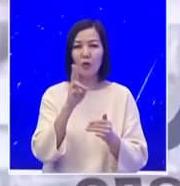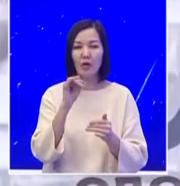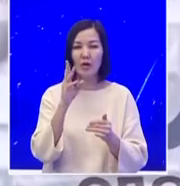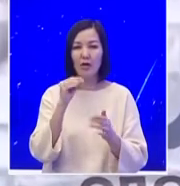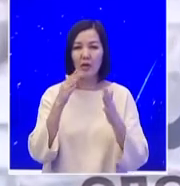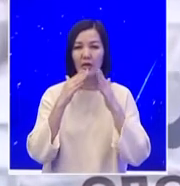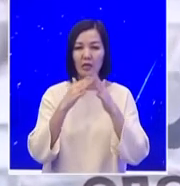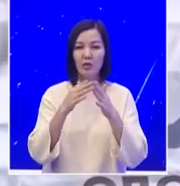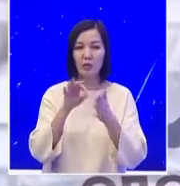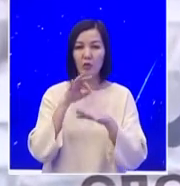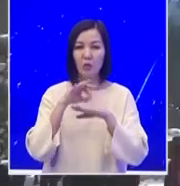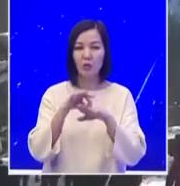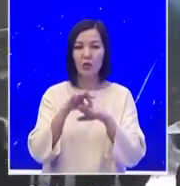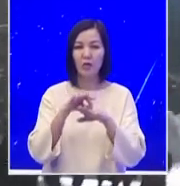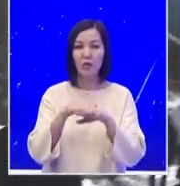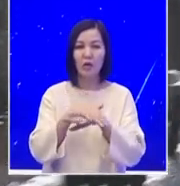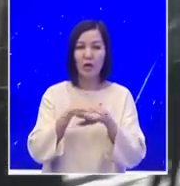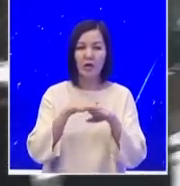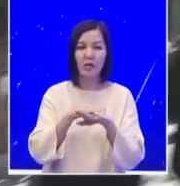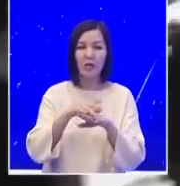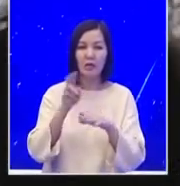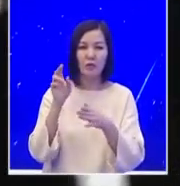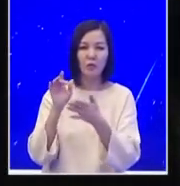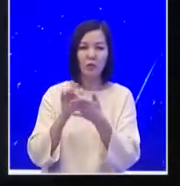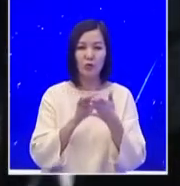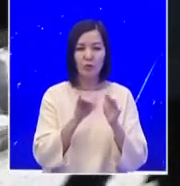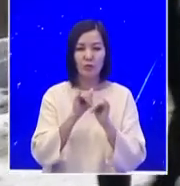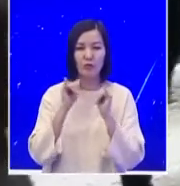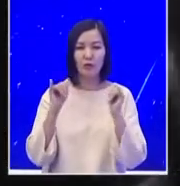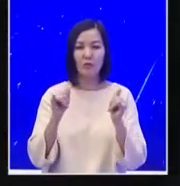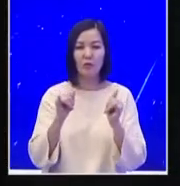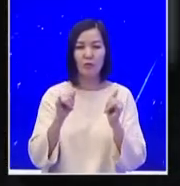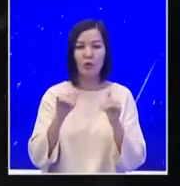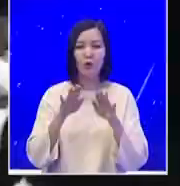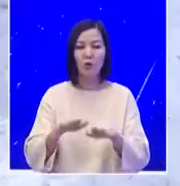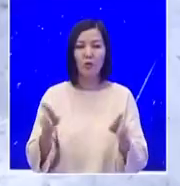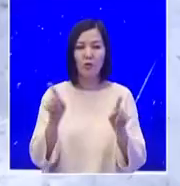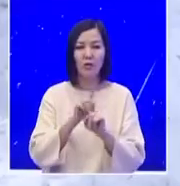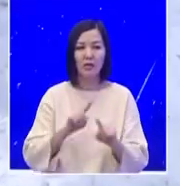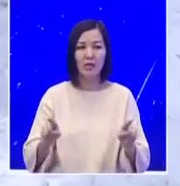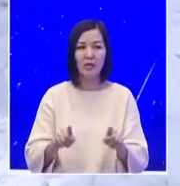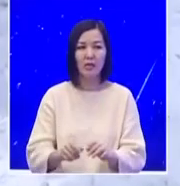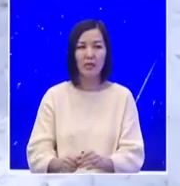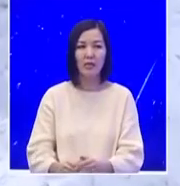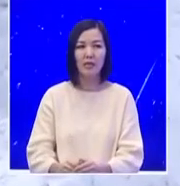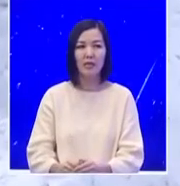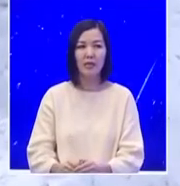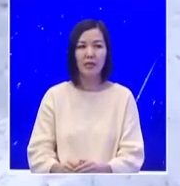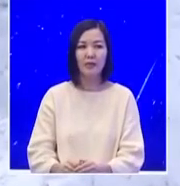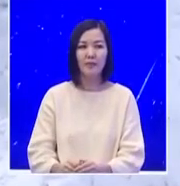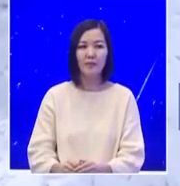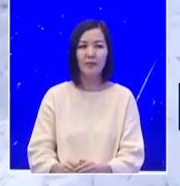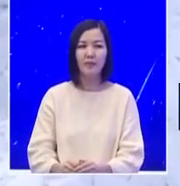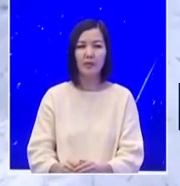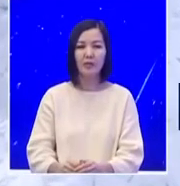таптырмас мекен. Өңір тұрғындар үшін ғана емес, еліміздің туризмін дамытуда да алар орны ерек. Эмоции просто завораживающие. Жерден